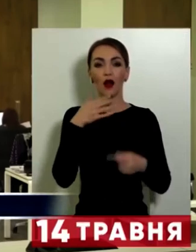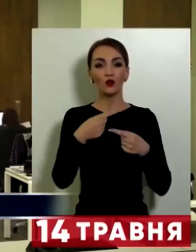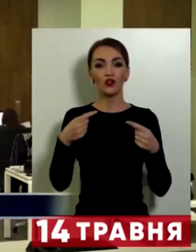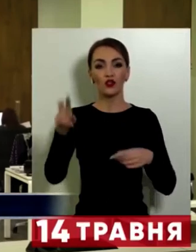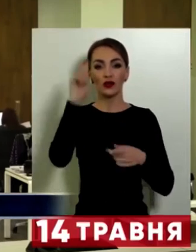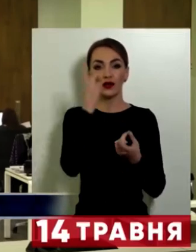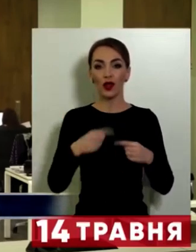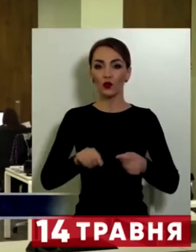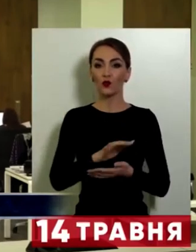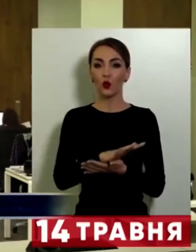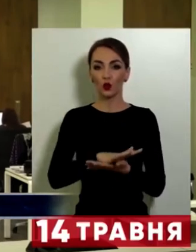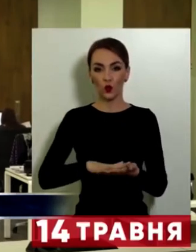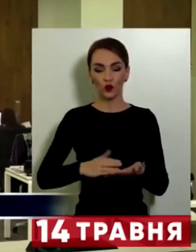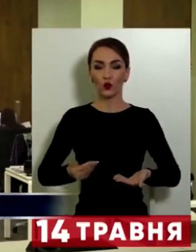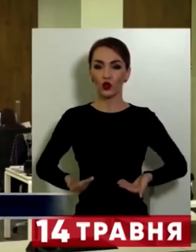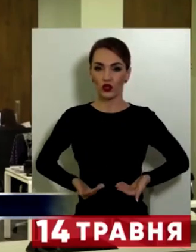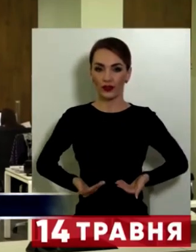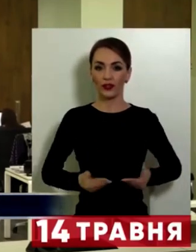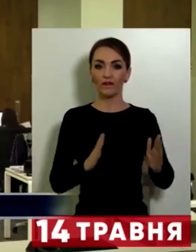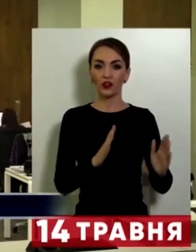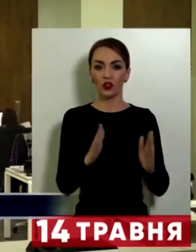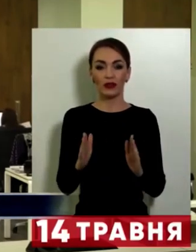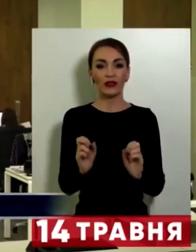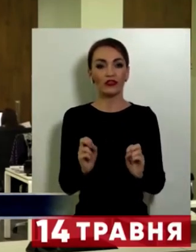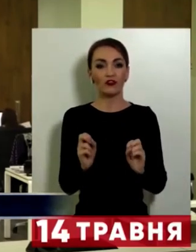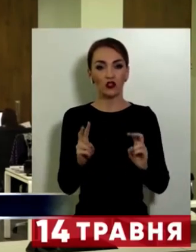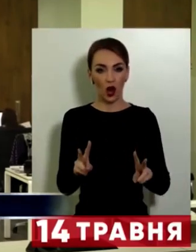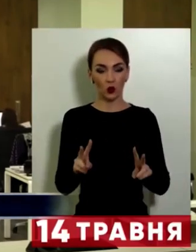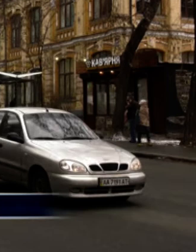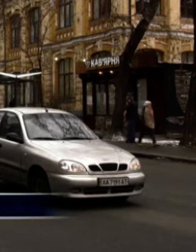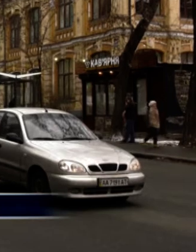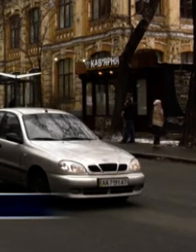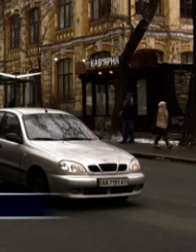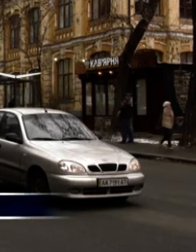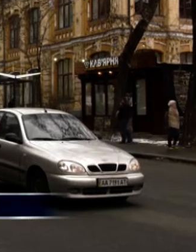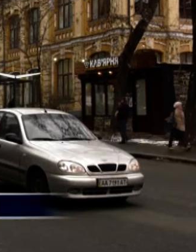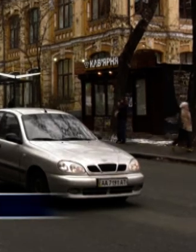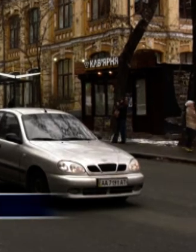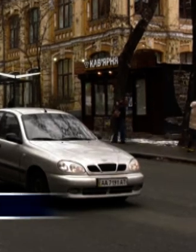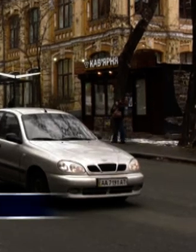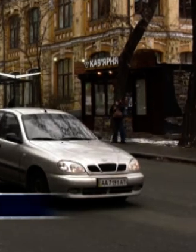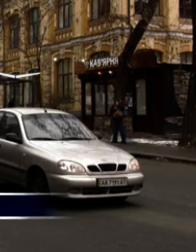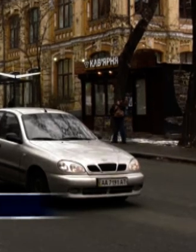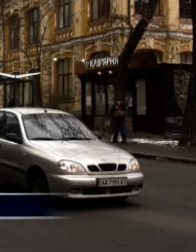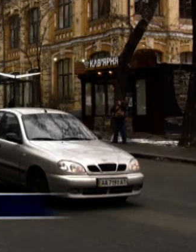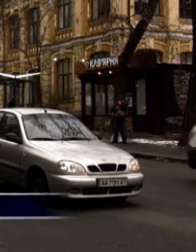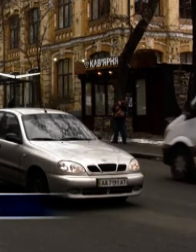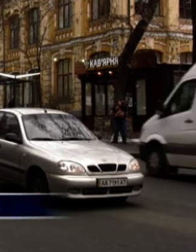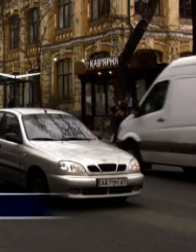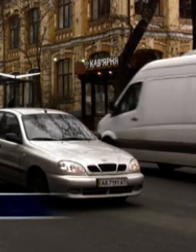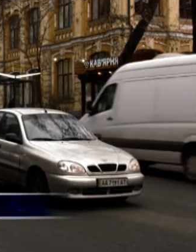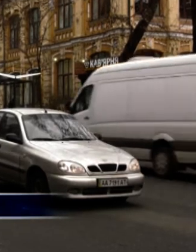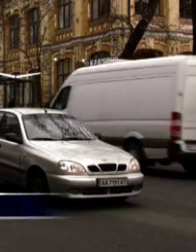інших країн, продовжуємо жити в режимі надзвичайної ситуації. За словами мера, не вистачає муніципальної